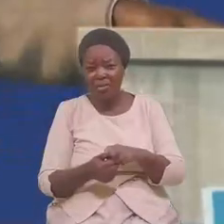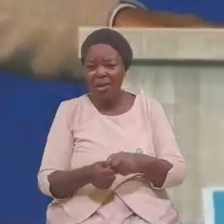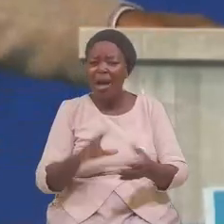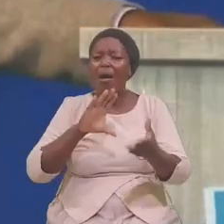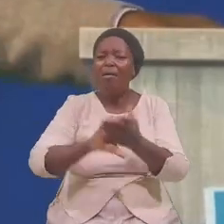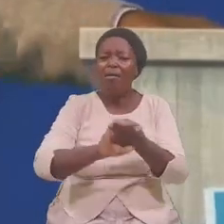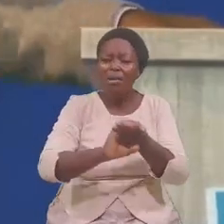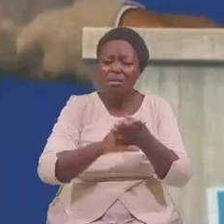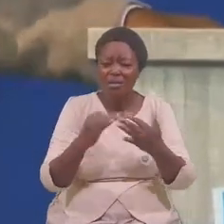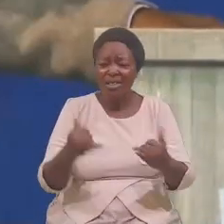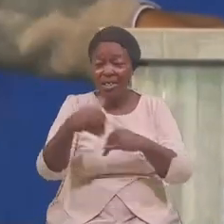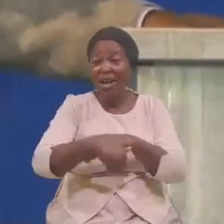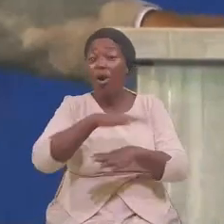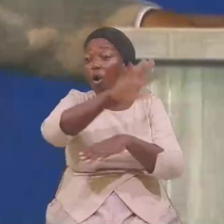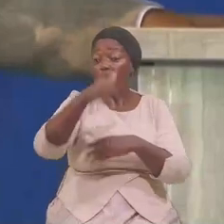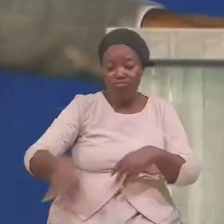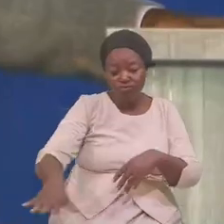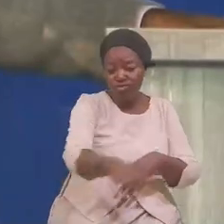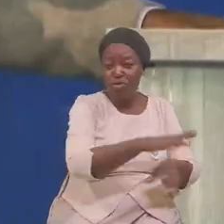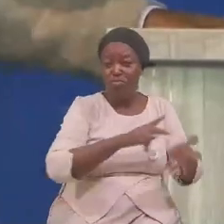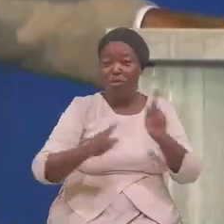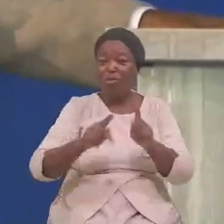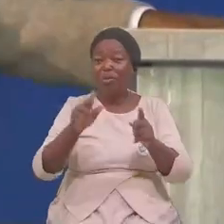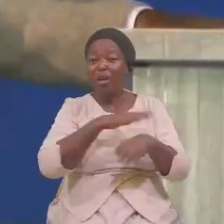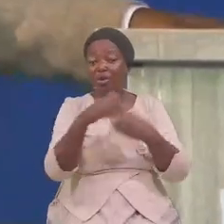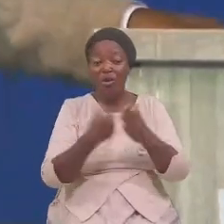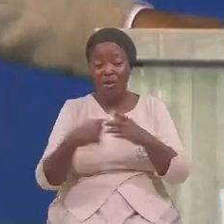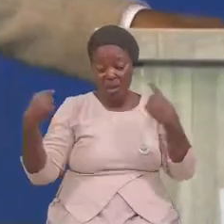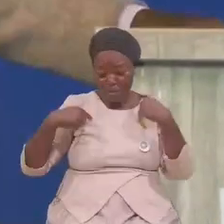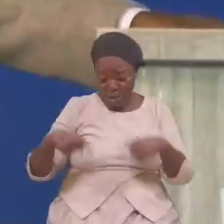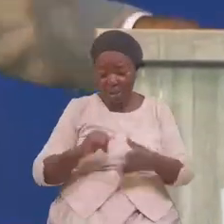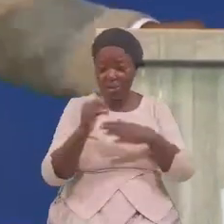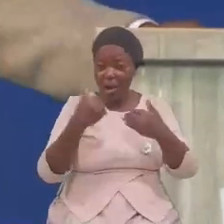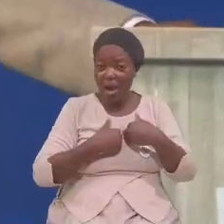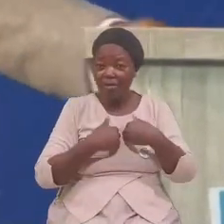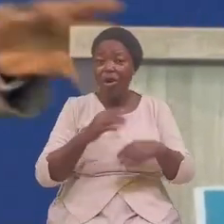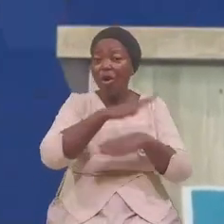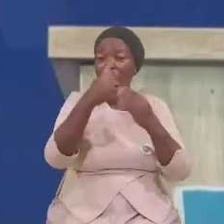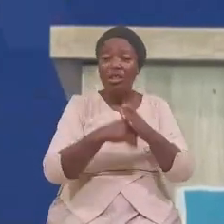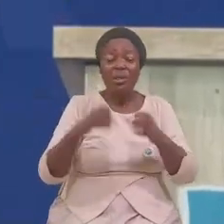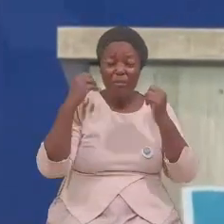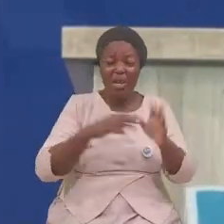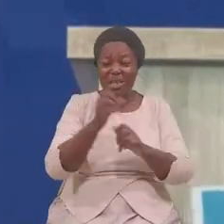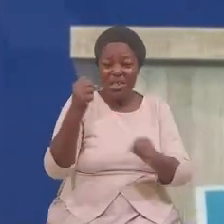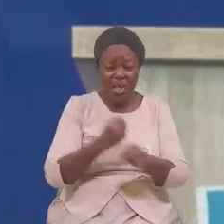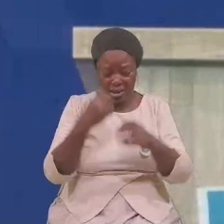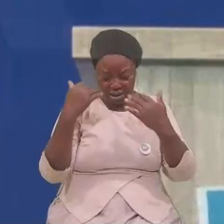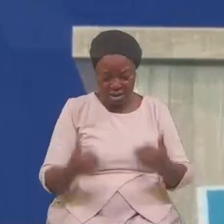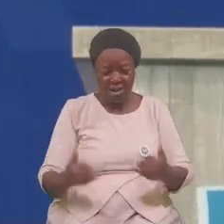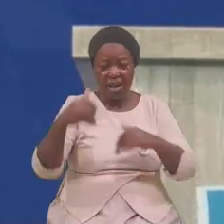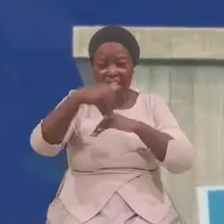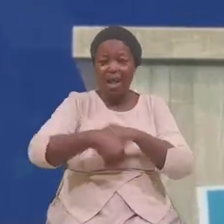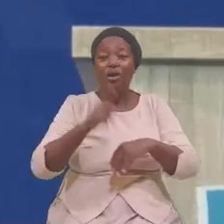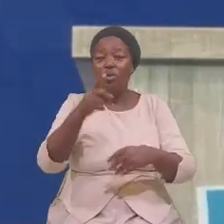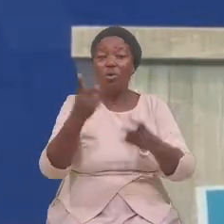soir. Toutes ces douleurs et quel que soit ce que tu as pendant ces nombreuses années, ce soir, tu es